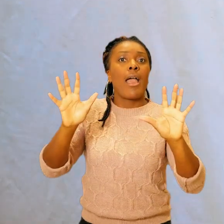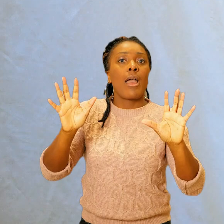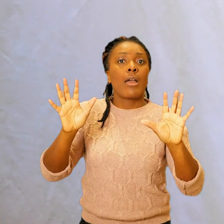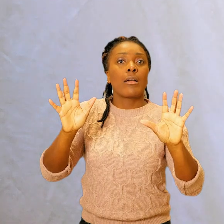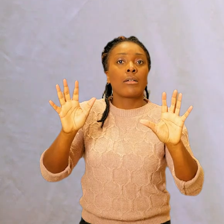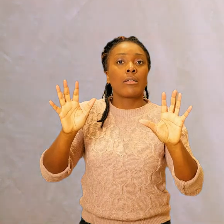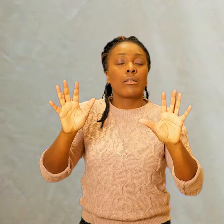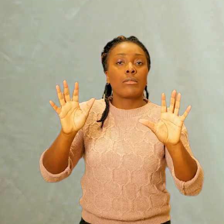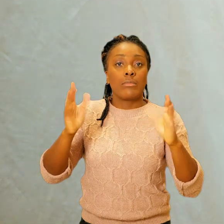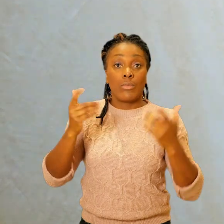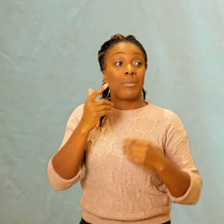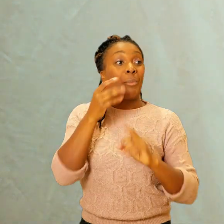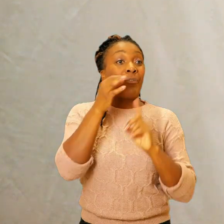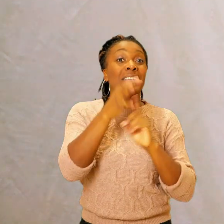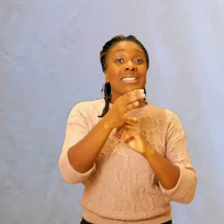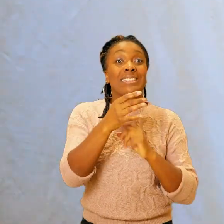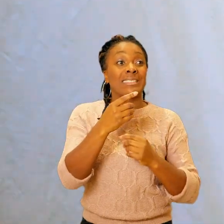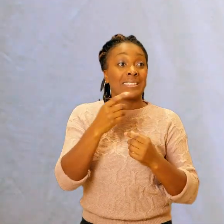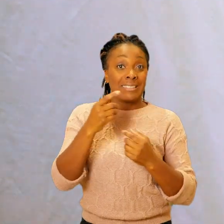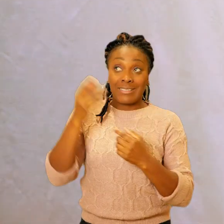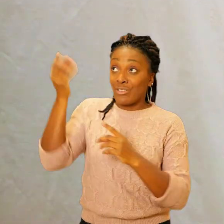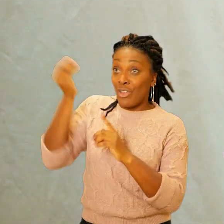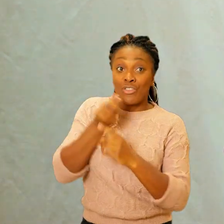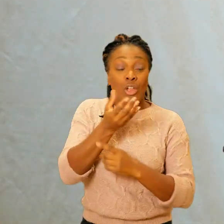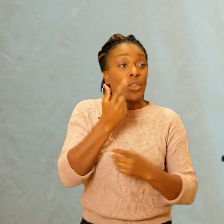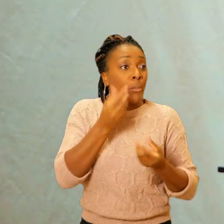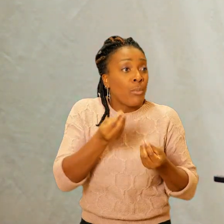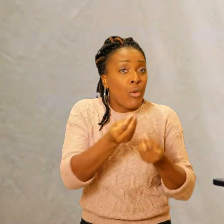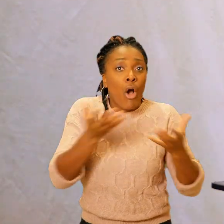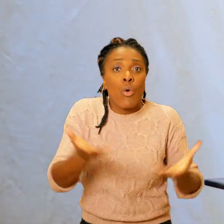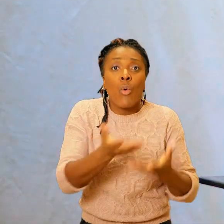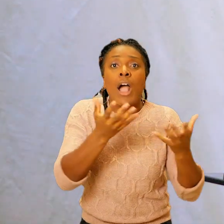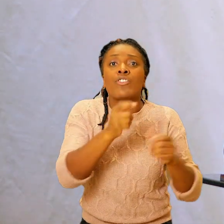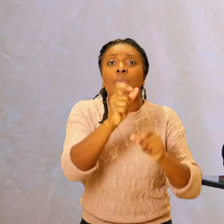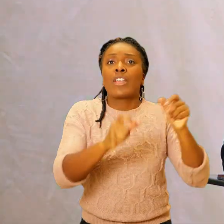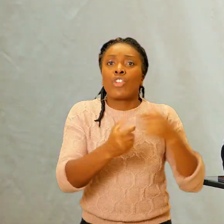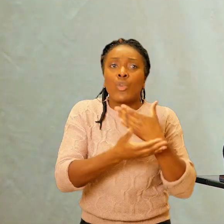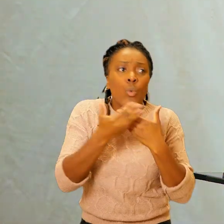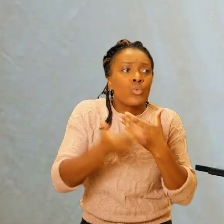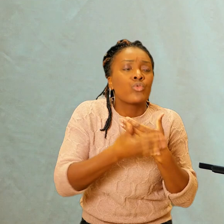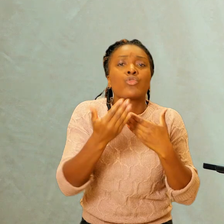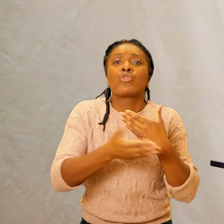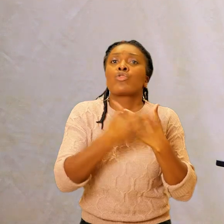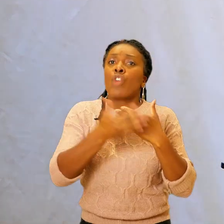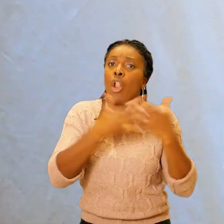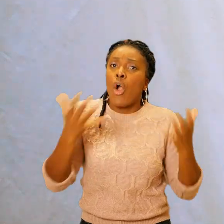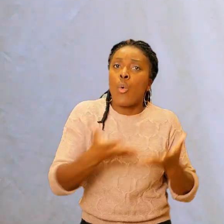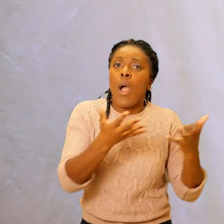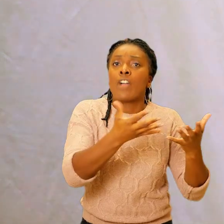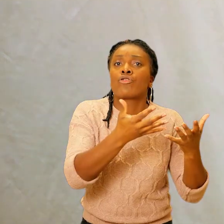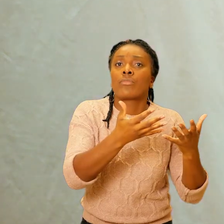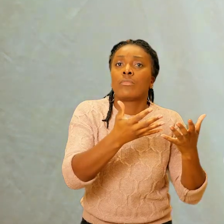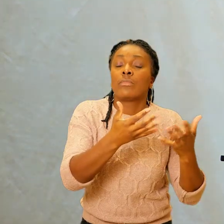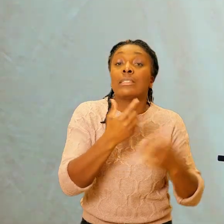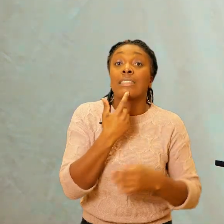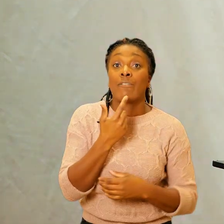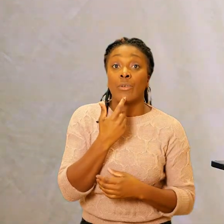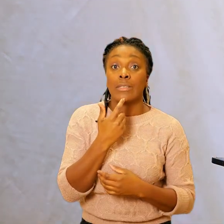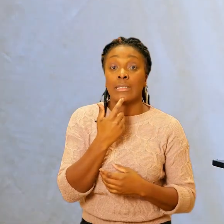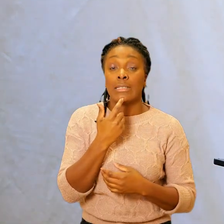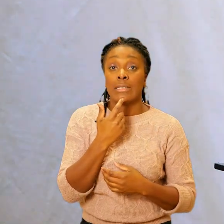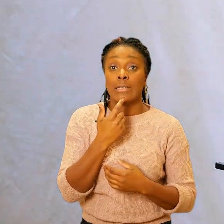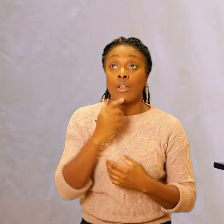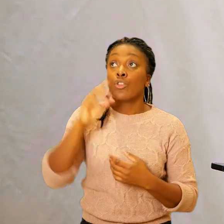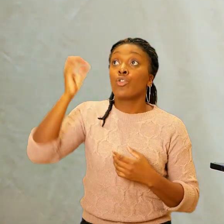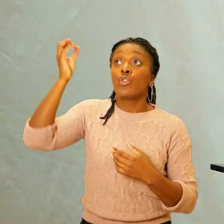prophétise, au contraire, parle aux hommes, les édifie, les exhorte et les console. Qu'est-ce que ça veut dire? Ça veut dire que la même voix qu'on peut avoir en